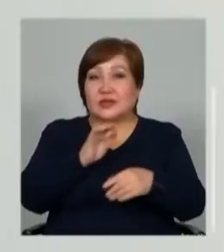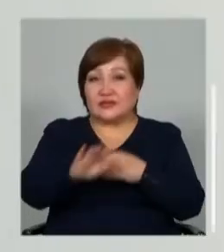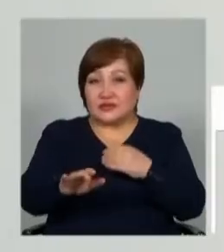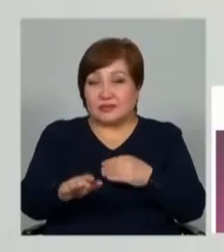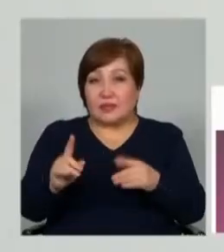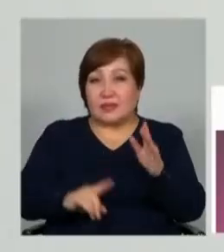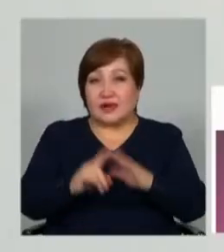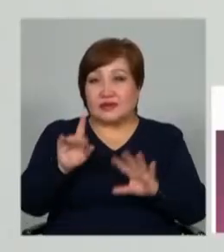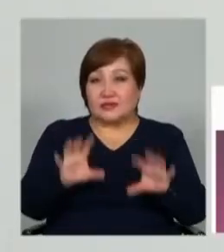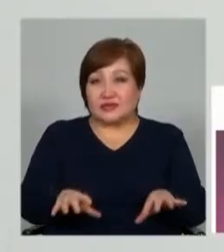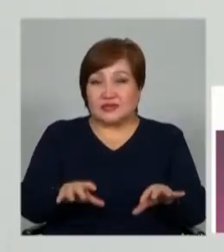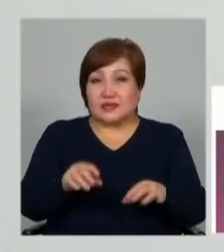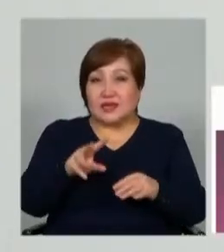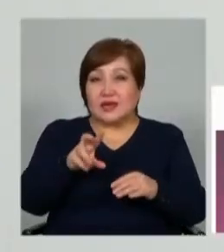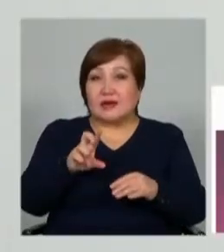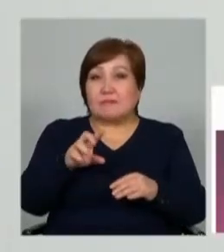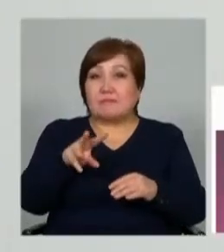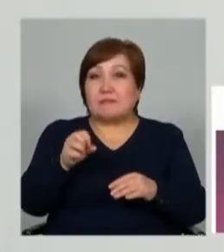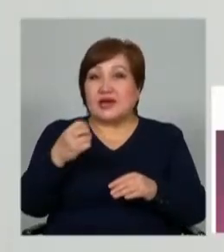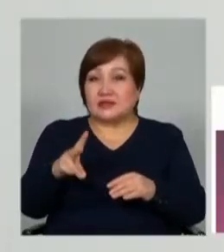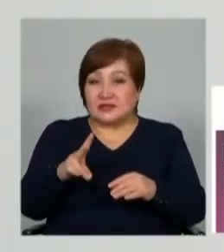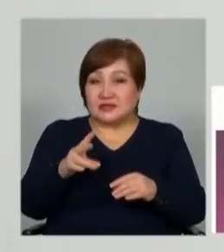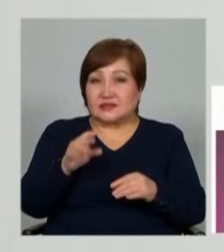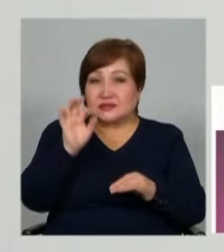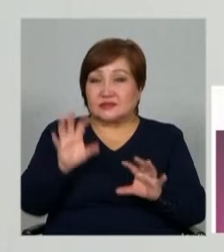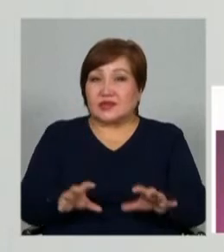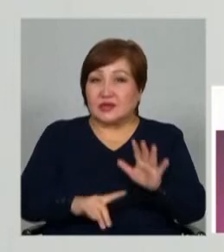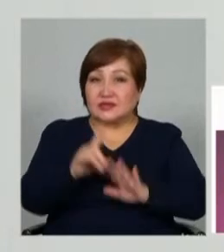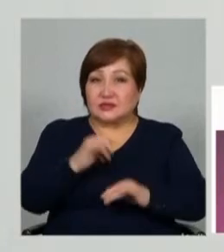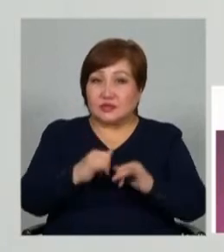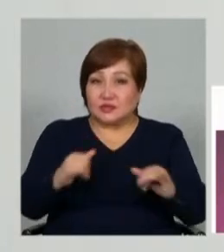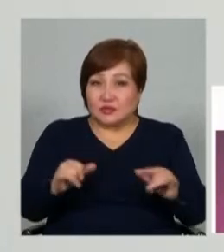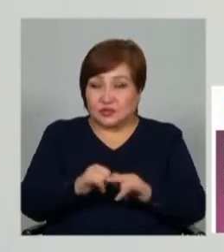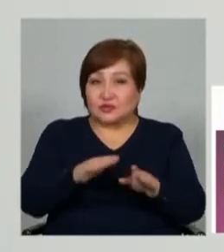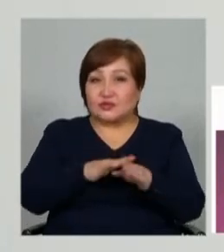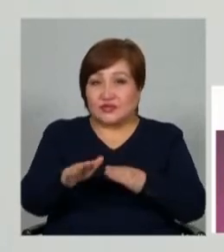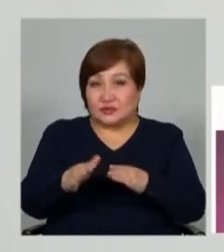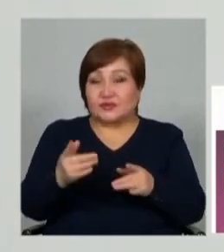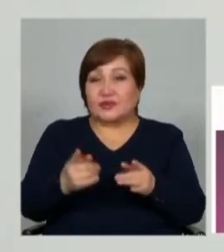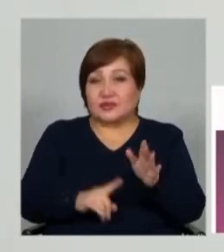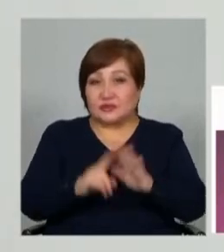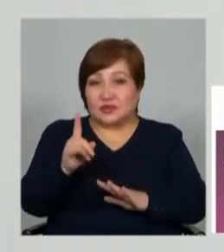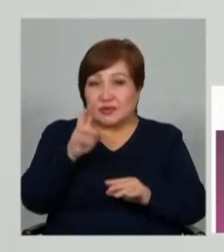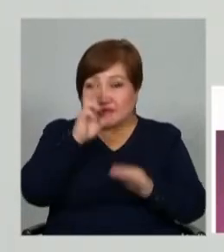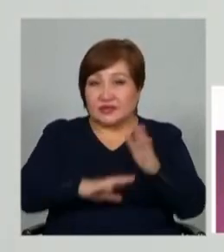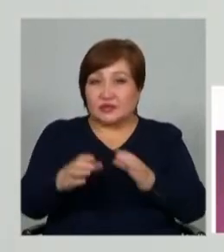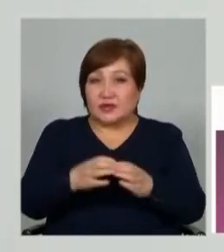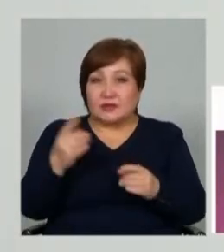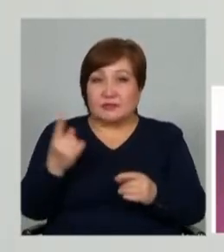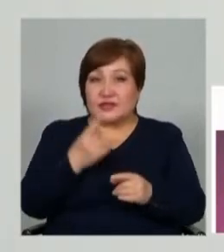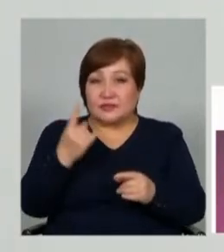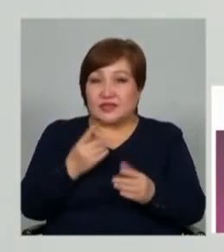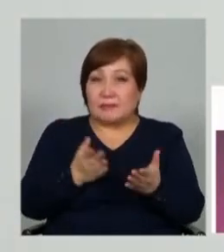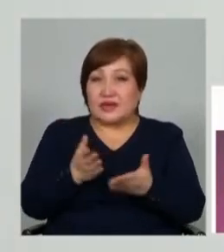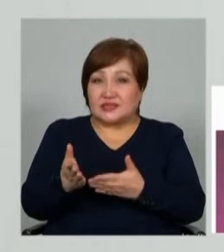Президенттің майнерлерге салынған салықты еселеп ұлғайту жөніндегі бастамасы іс жүзінде мемлекеттік органдардың белгілі бір позицияны ғана ұстап